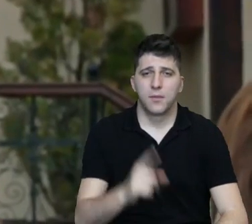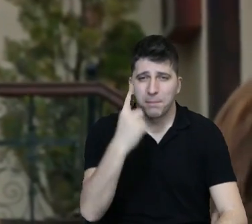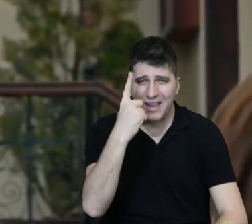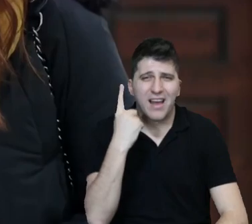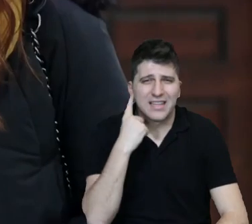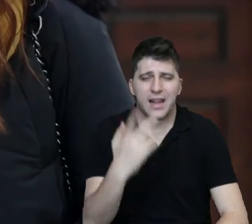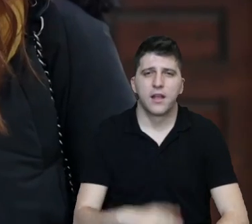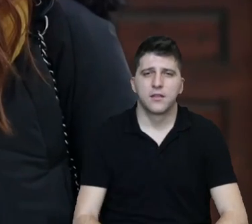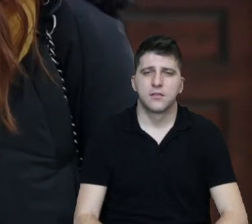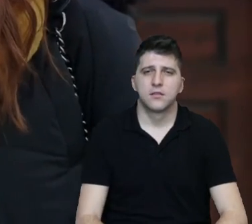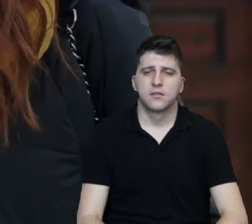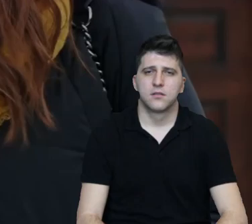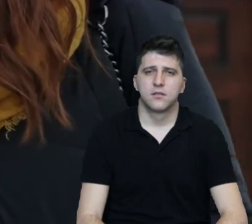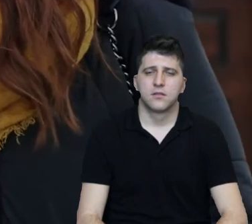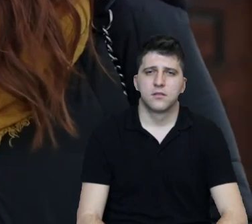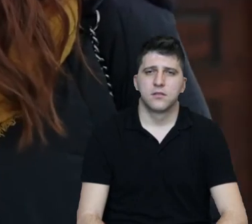kere dinle.